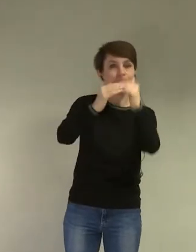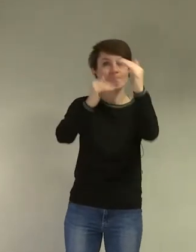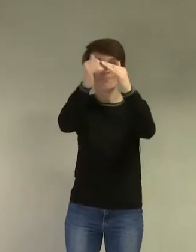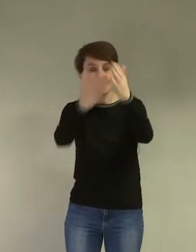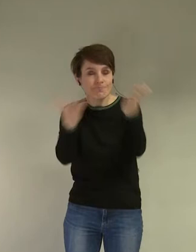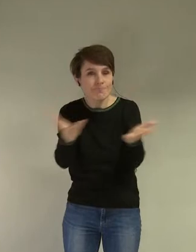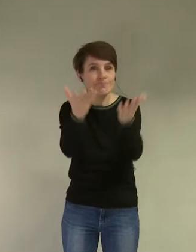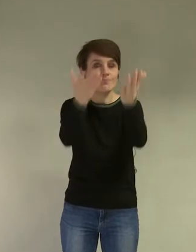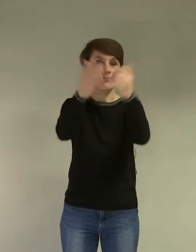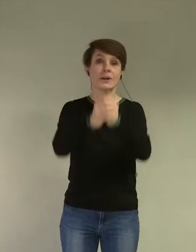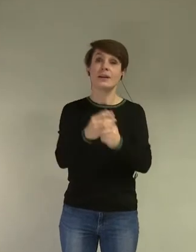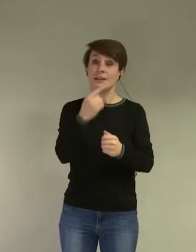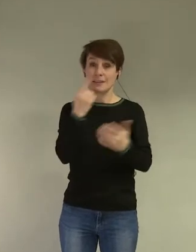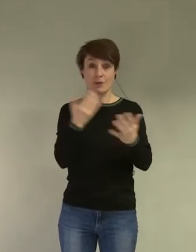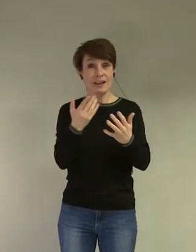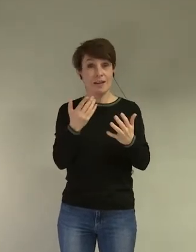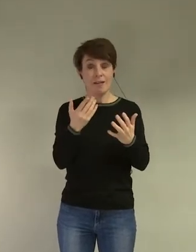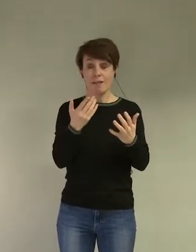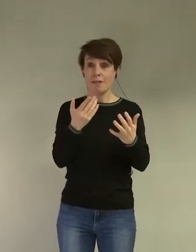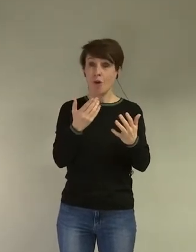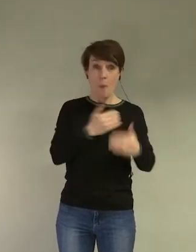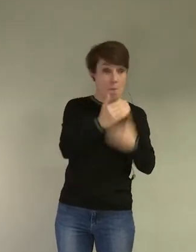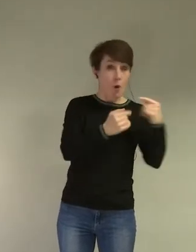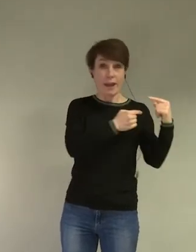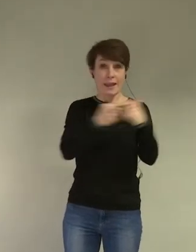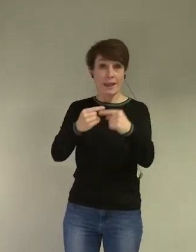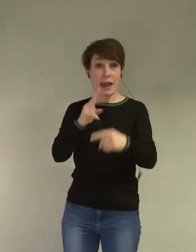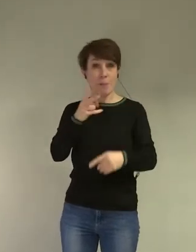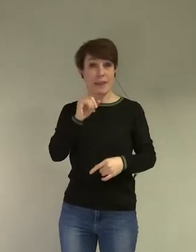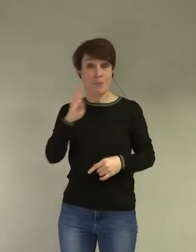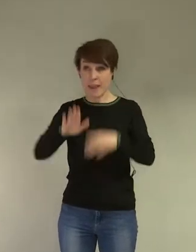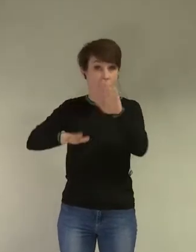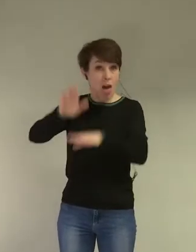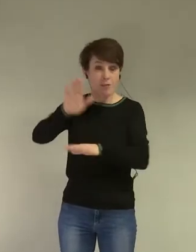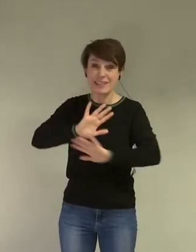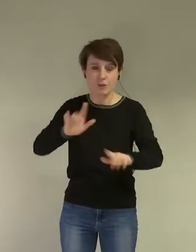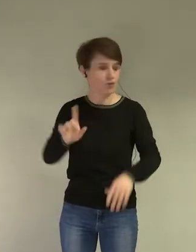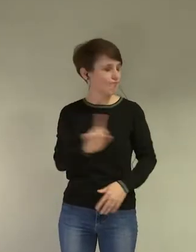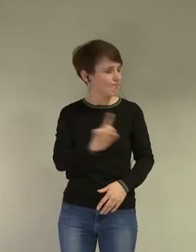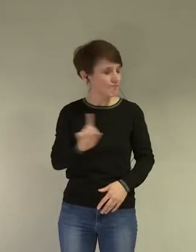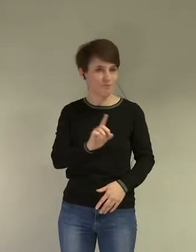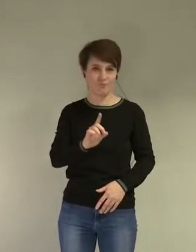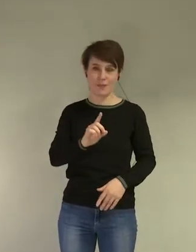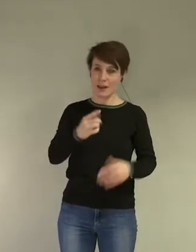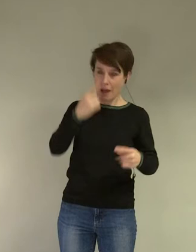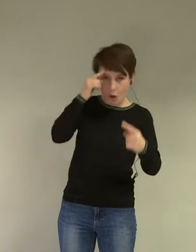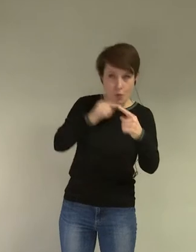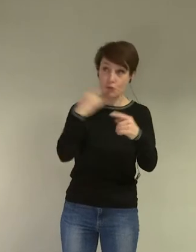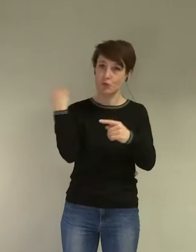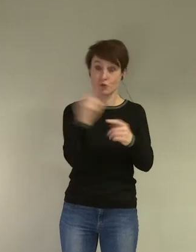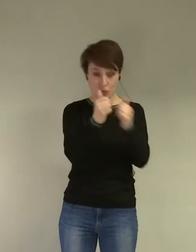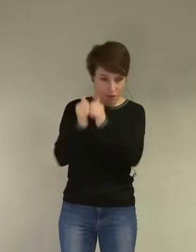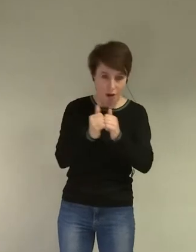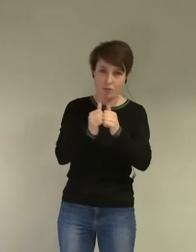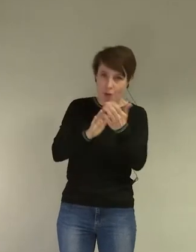le progrès à la croissance infinie du pib une prospérité qui nous fait grandir toutes et tous ensemble une